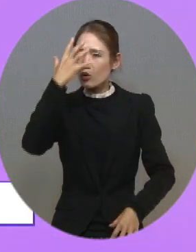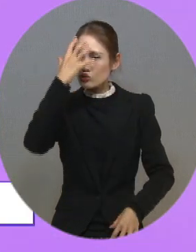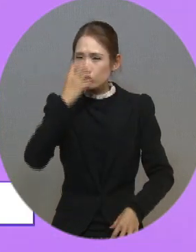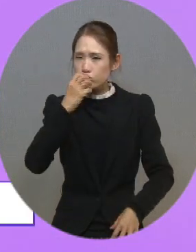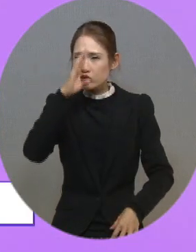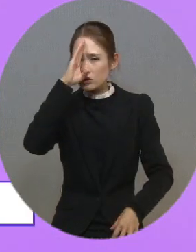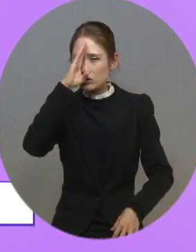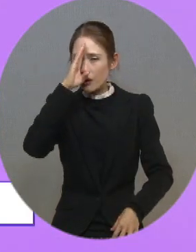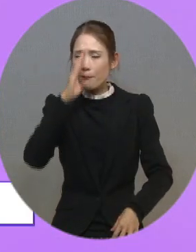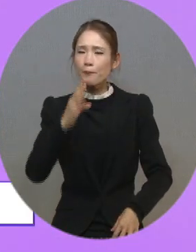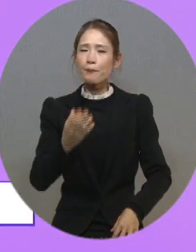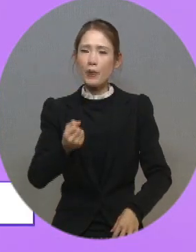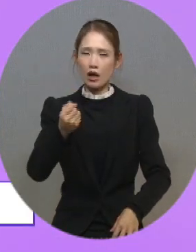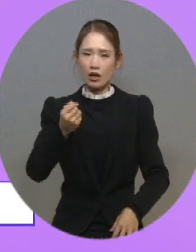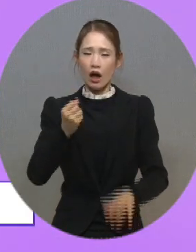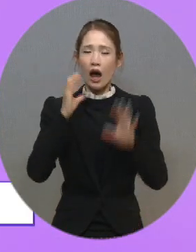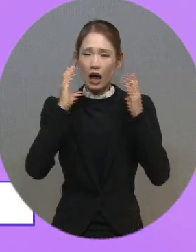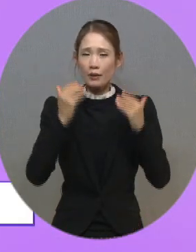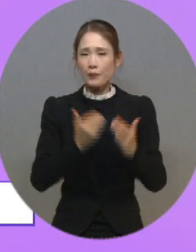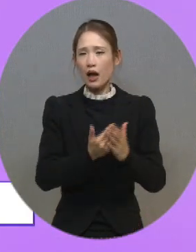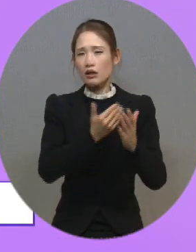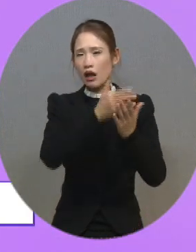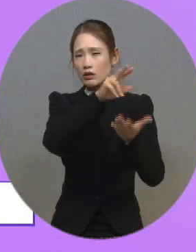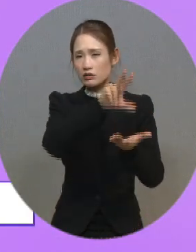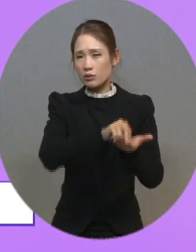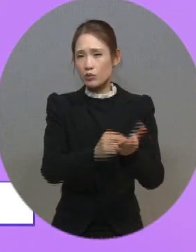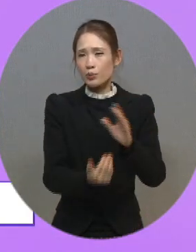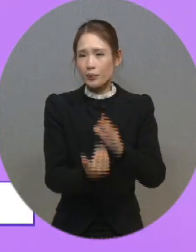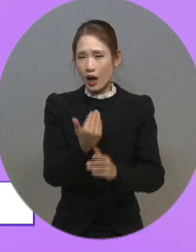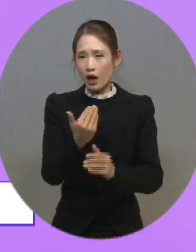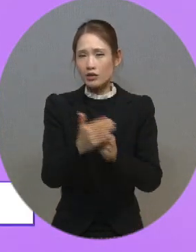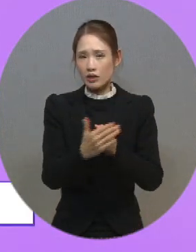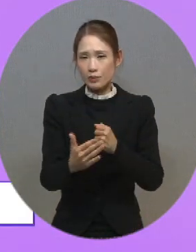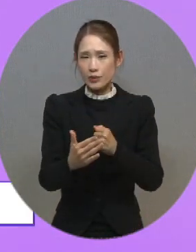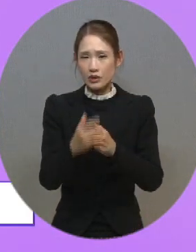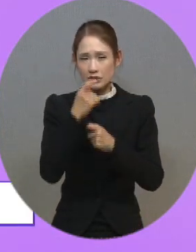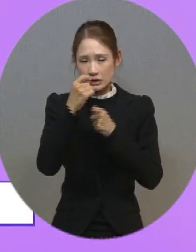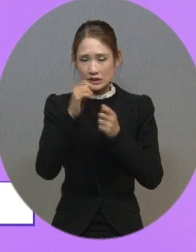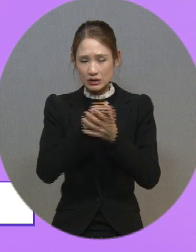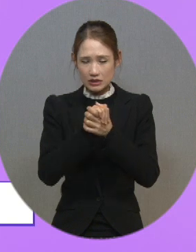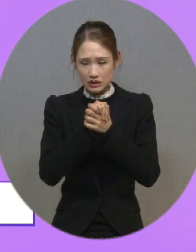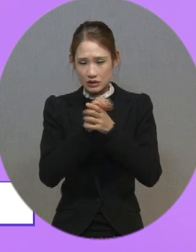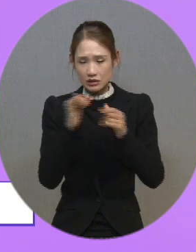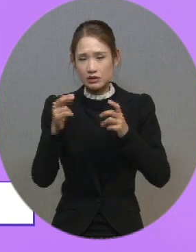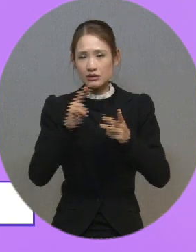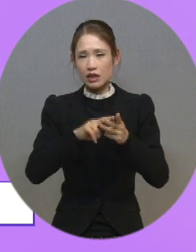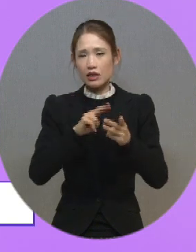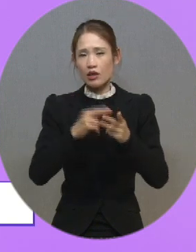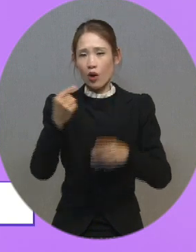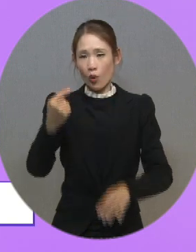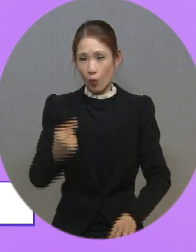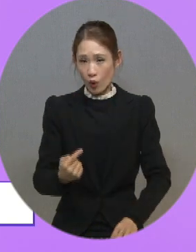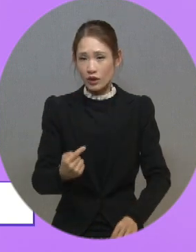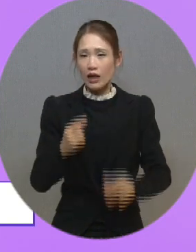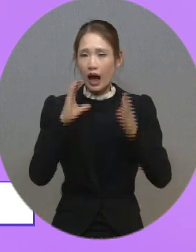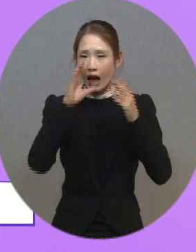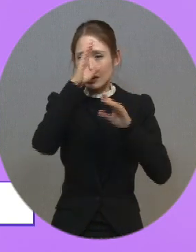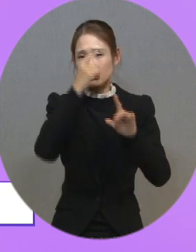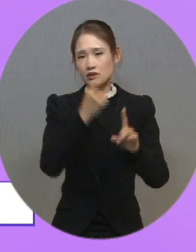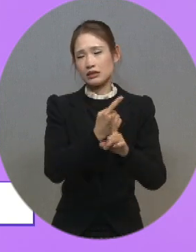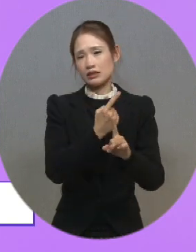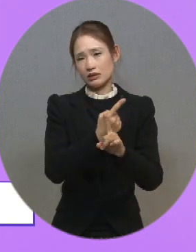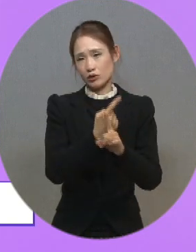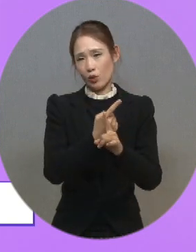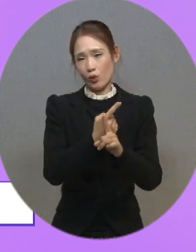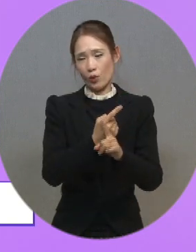아이의 발달 문제 때문에 할 수 없이 지인의 도움으로 저희 센터에 오셨다가 아이가